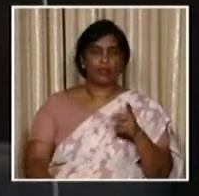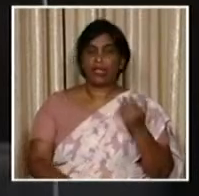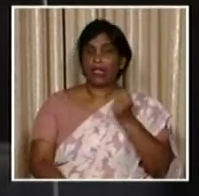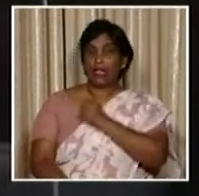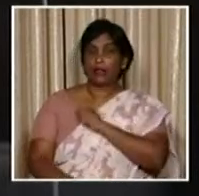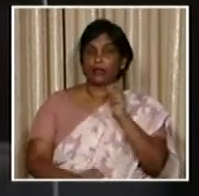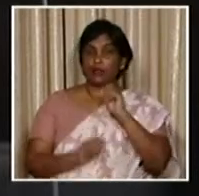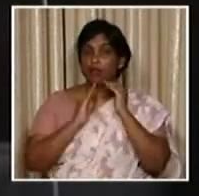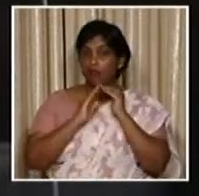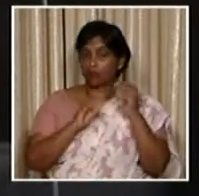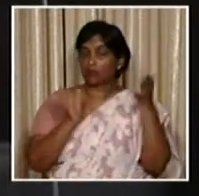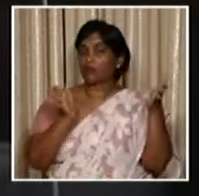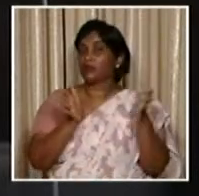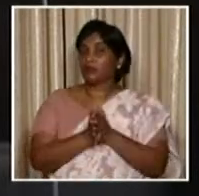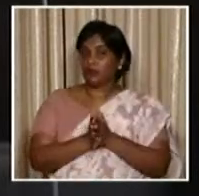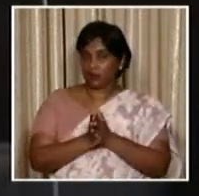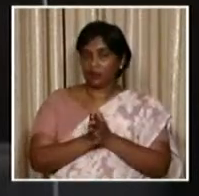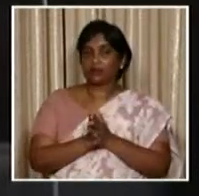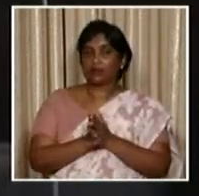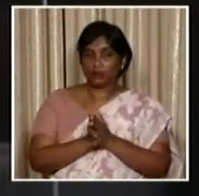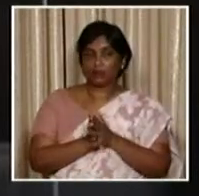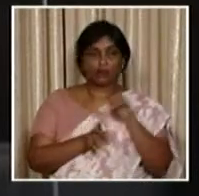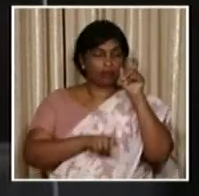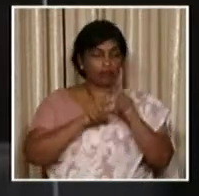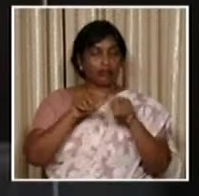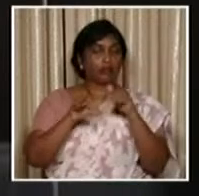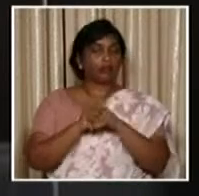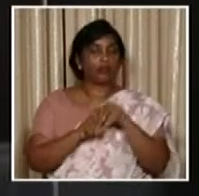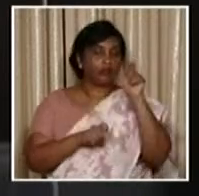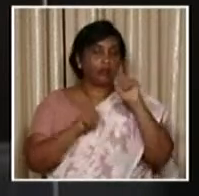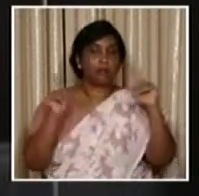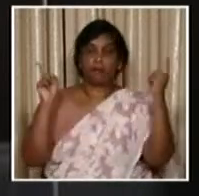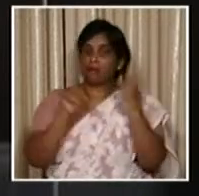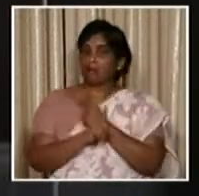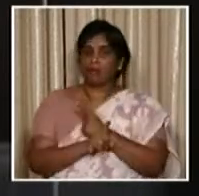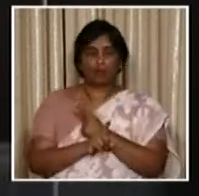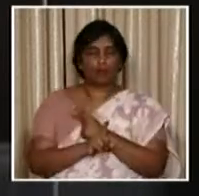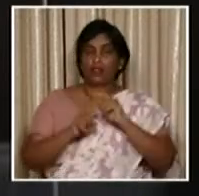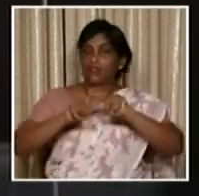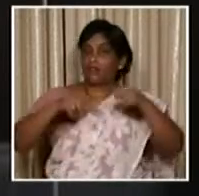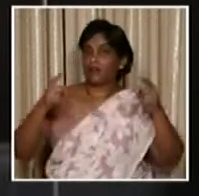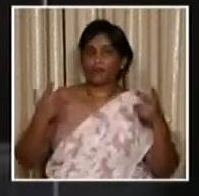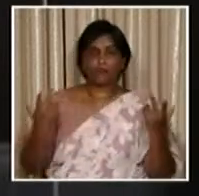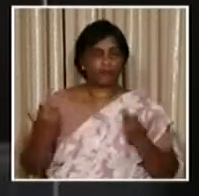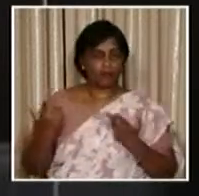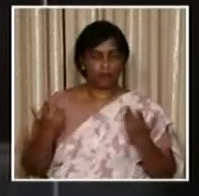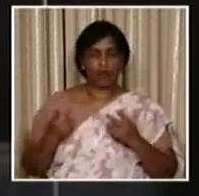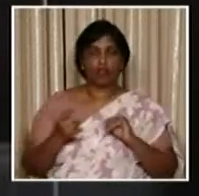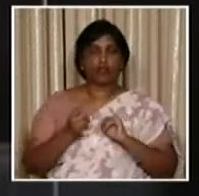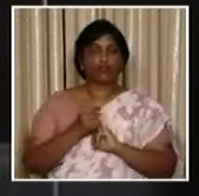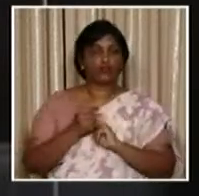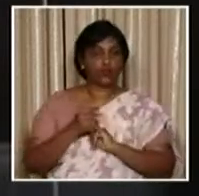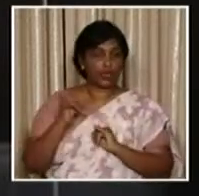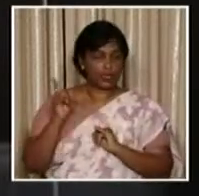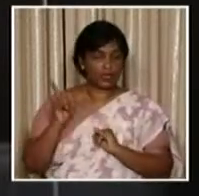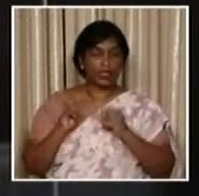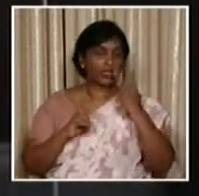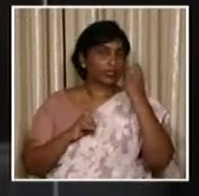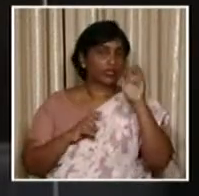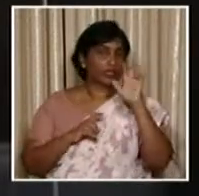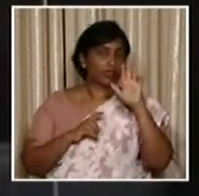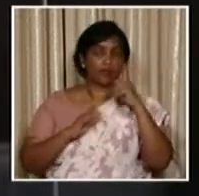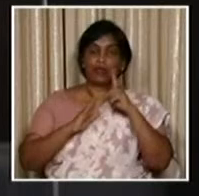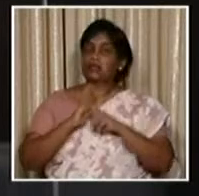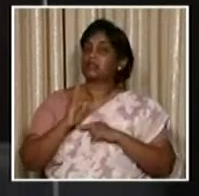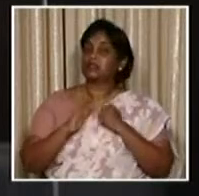tanapati karya level itu yavela in defense attack isladiya ti in niladariin maru karana, wena kadat ba, Suresh Sale, Dasma me